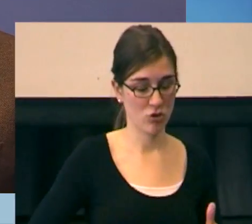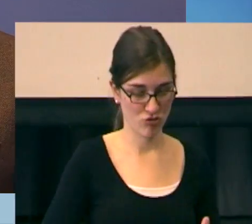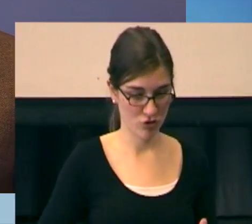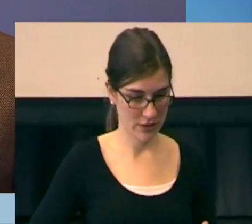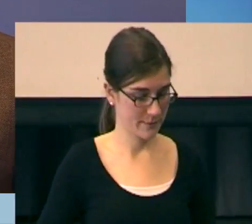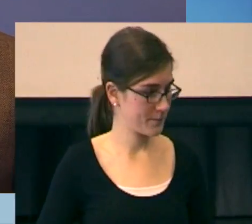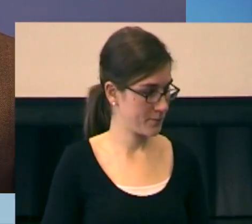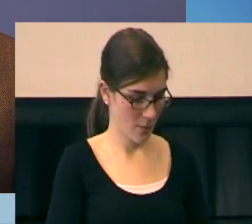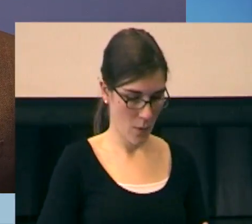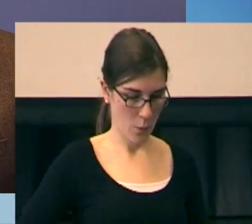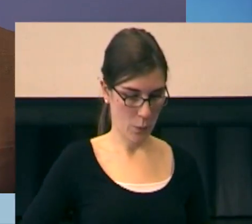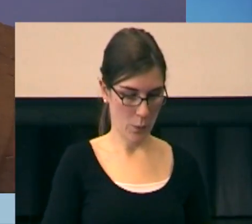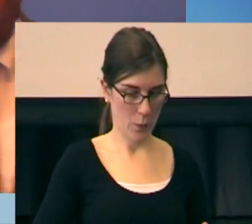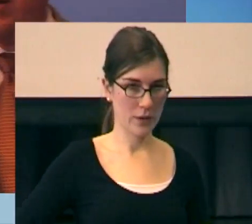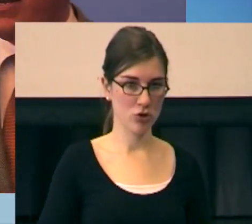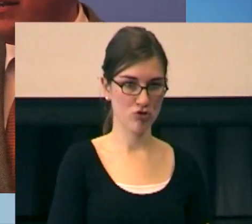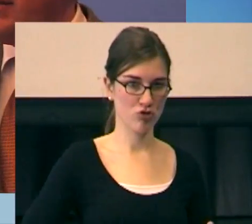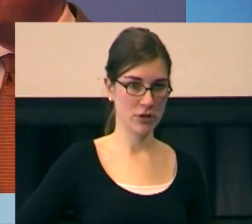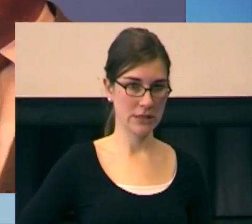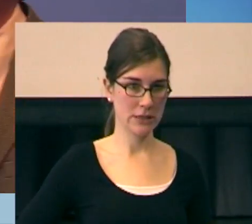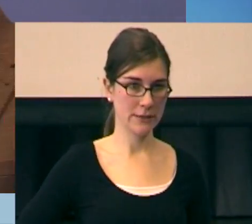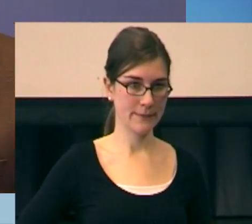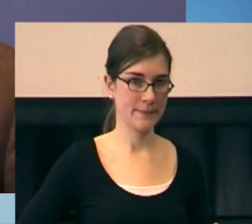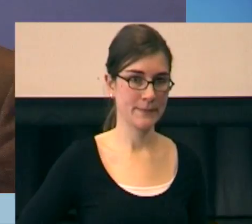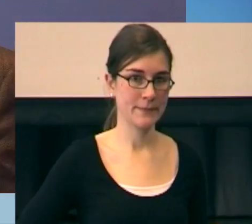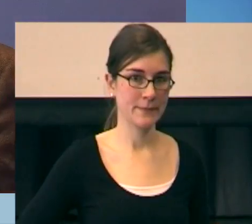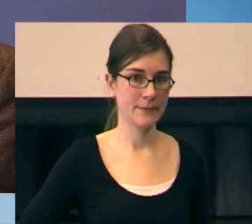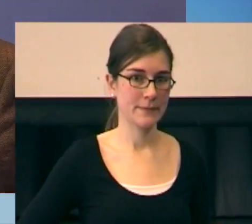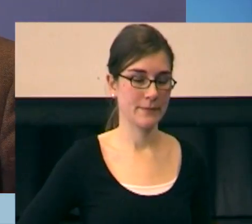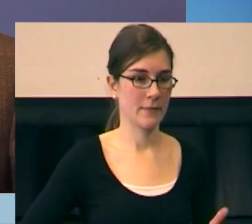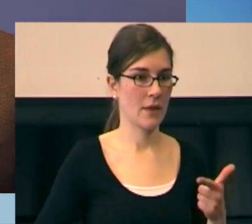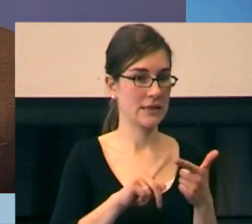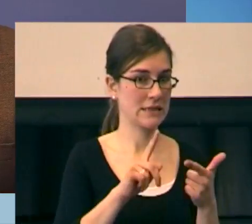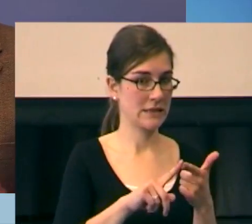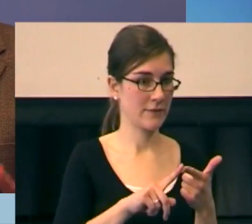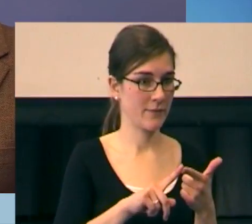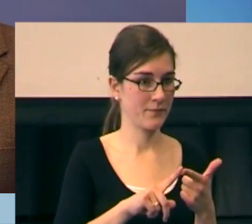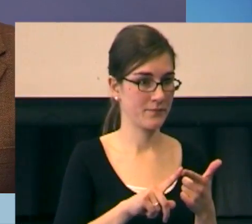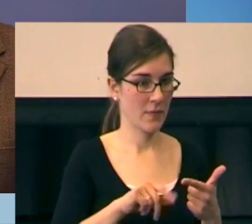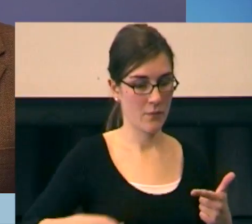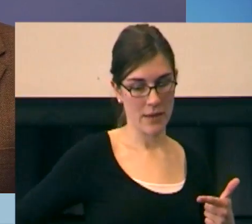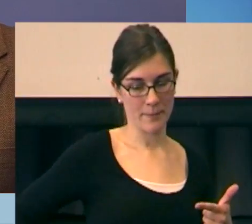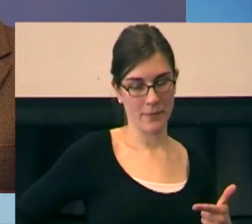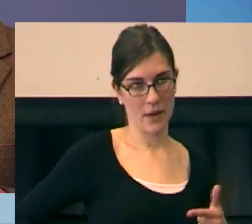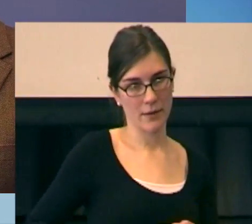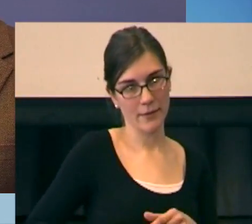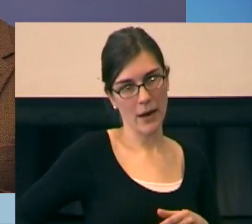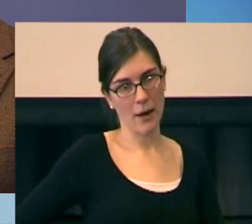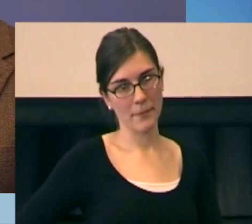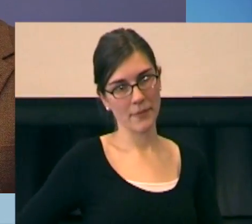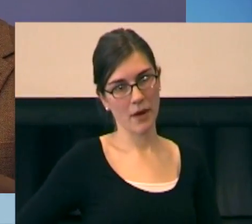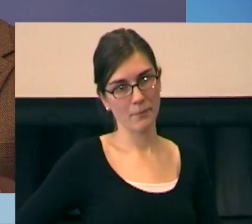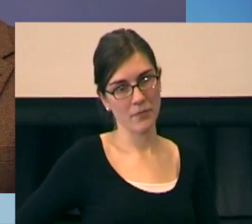Bauchnabel und Symphyse, also hier vorne genau in der Mittellinie. Zugangsweg 2 ist vom Damm aus, also ein Schnitt